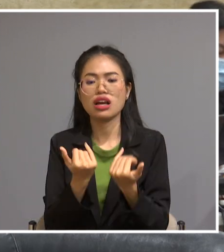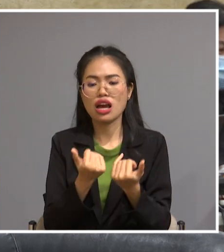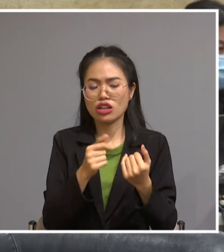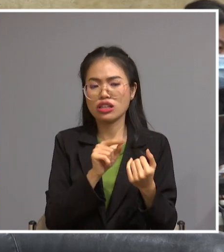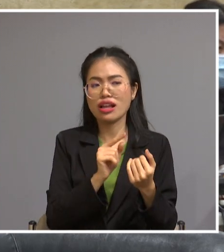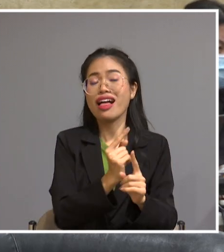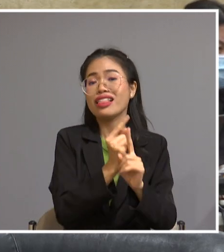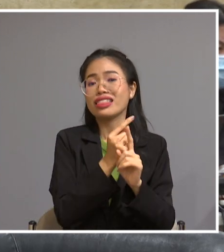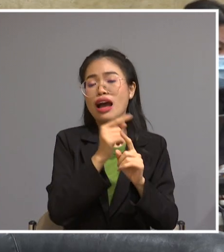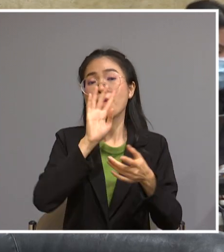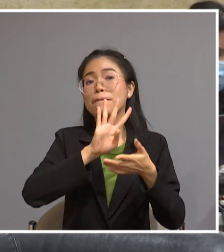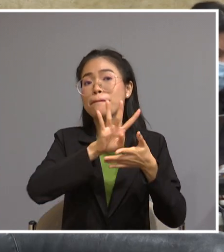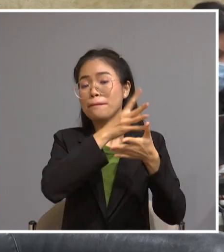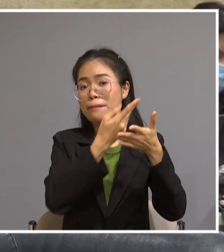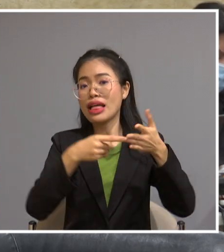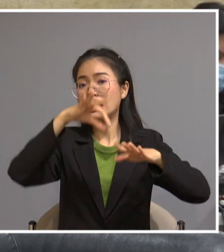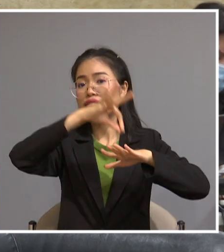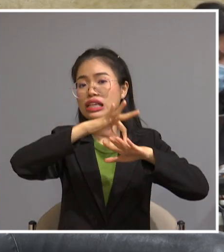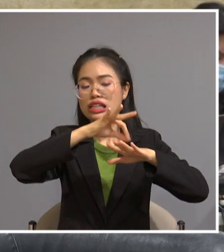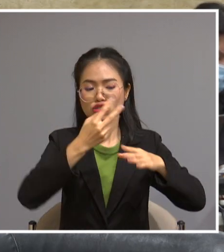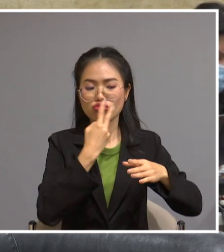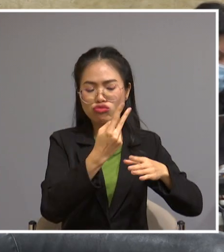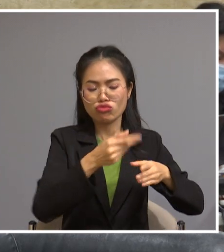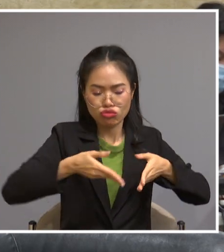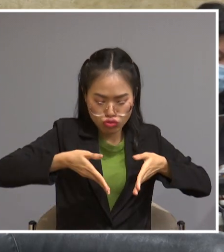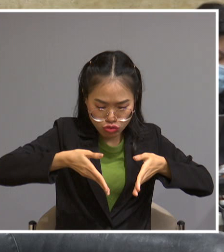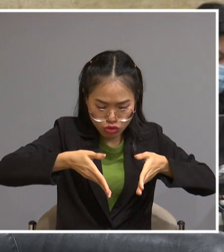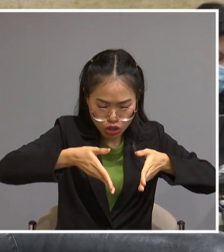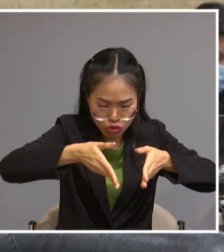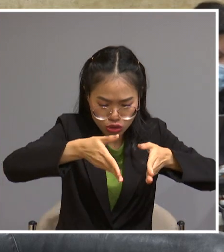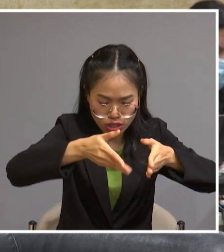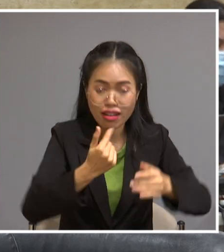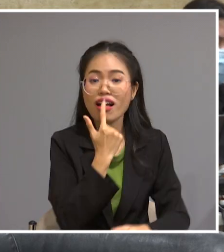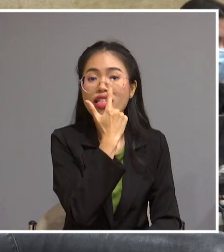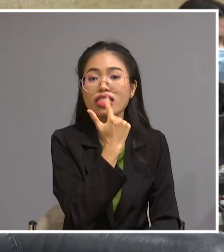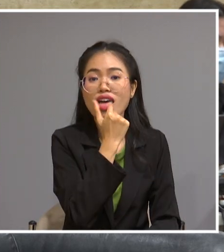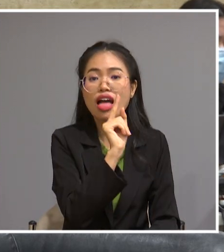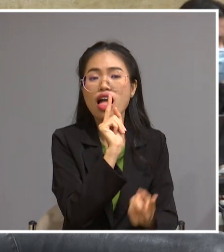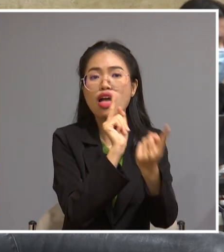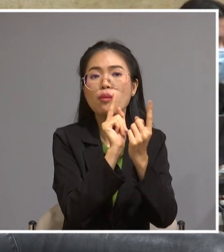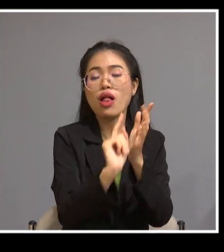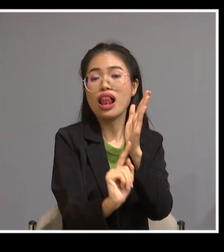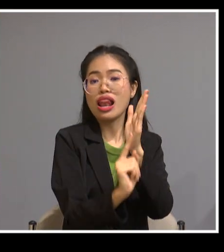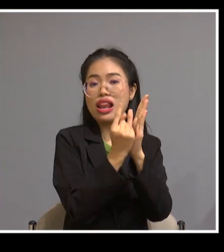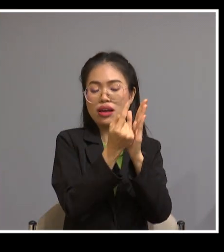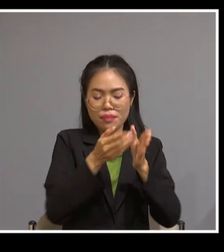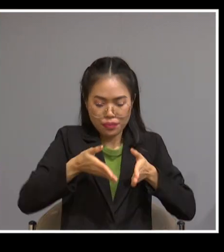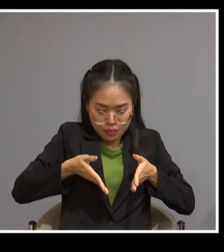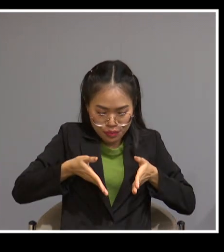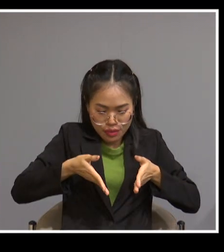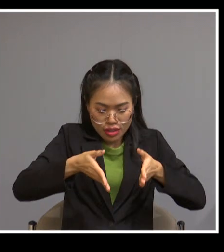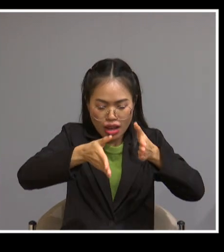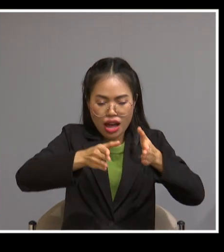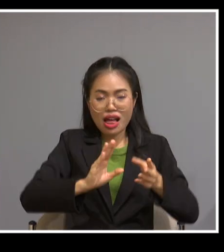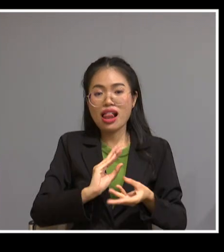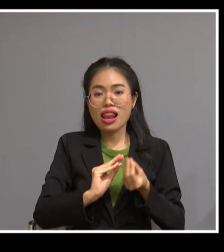ตามแผนที่เส้นสีแดงทางเลี่ยงเมืองจะเริมต้นที่ทางหลวงหมายเลข 108